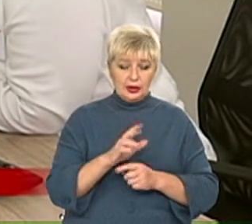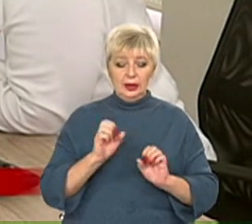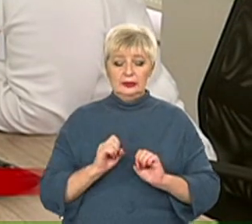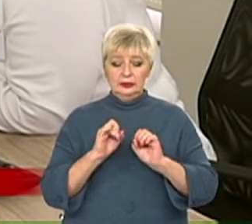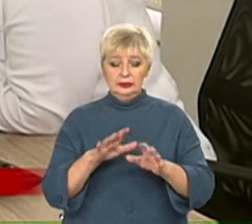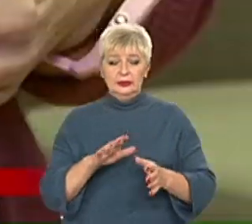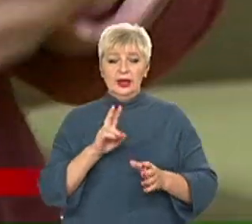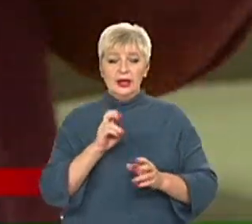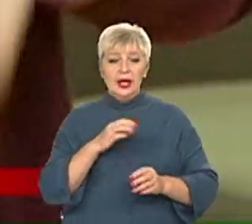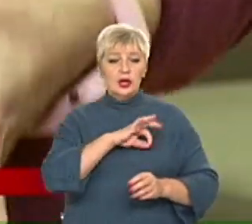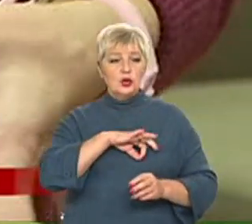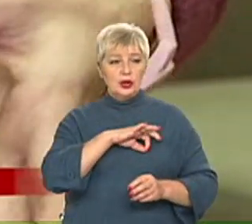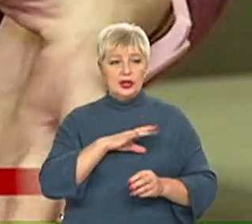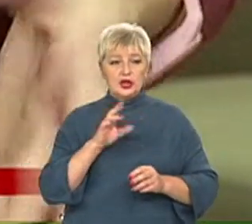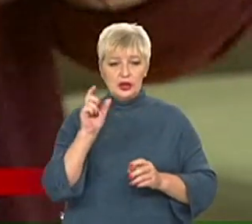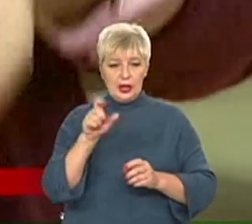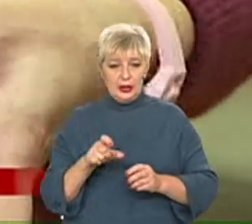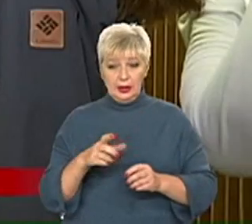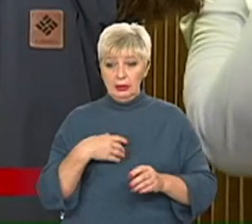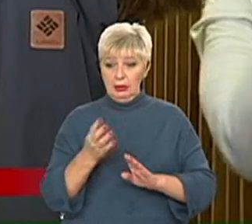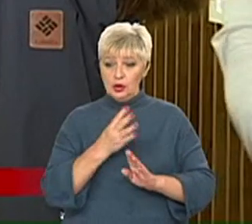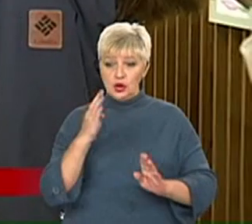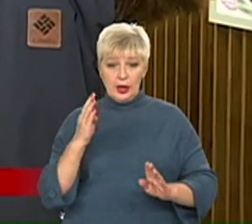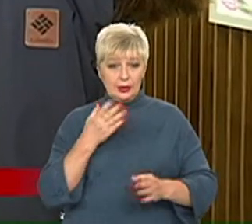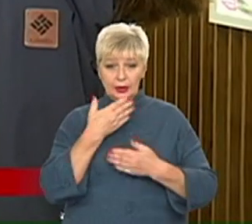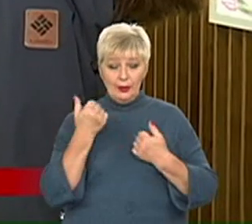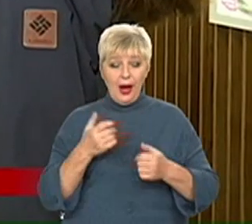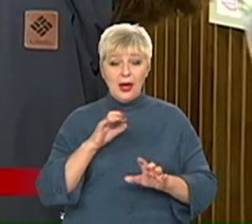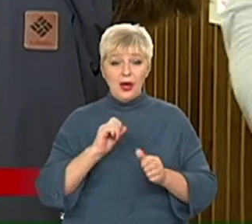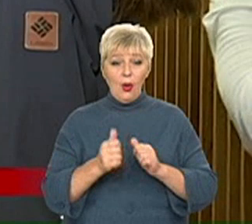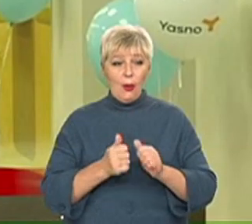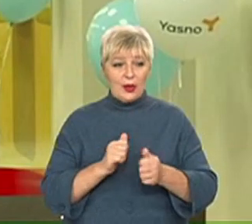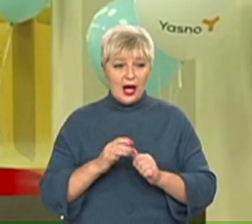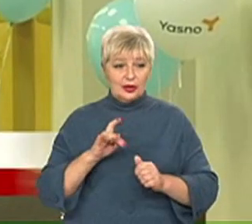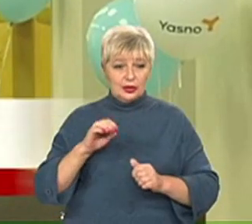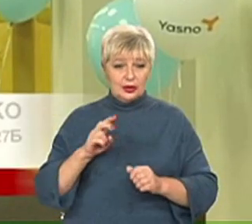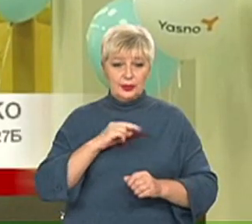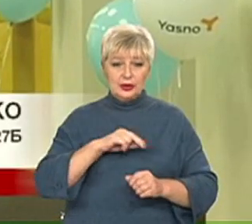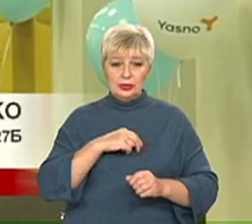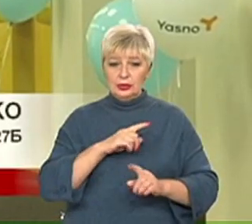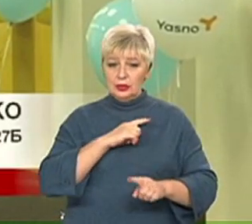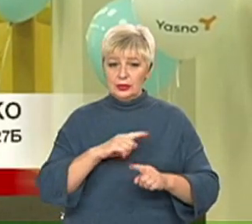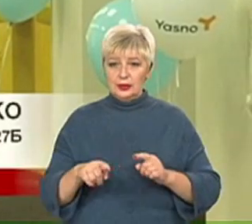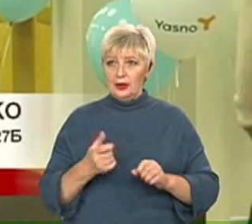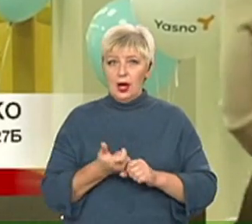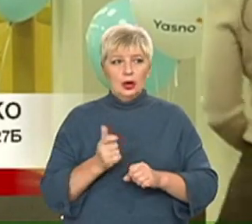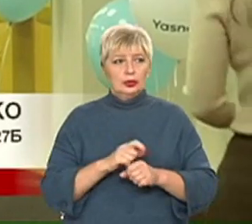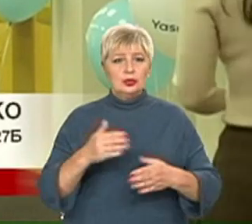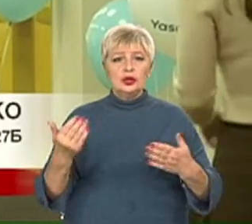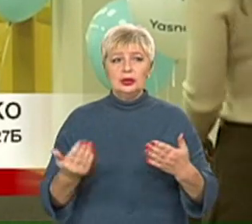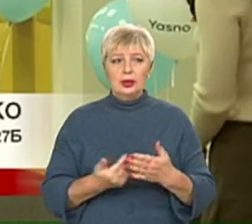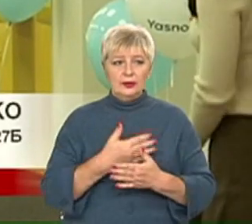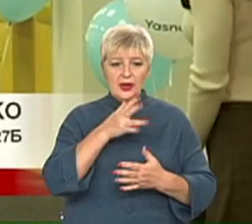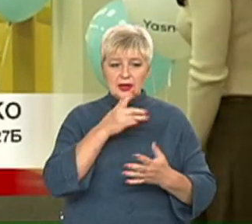здати акти як юридичний клієнт. Каже, черг немає і оператори працюють швидко. Все дуже нове,